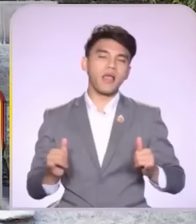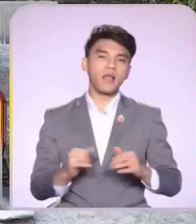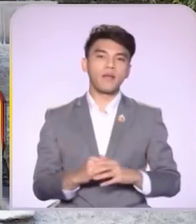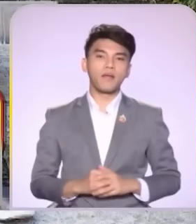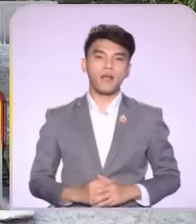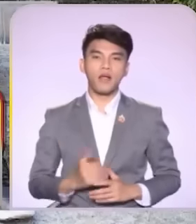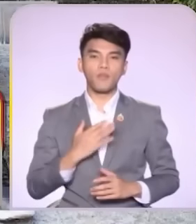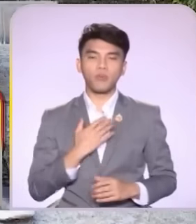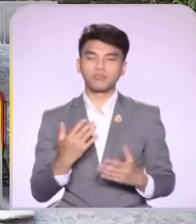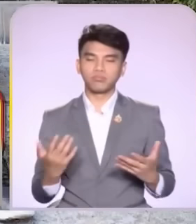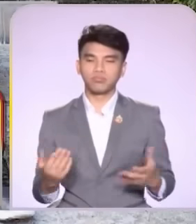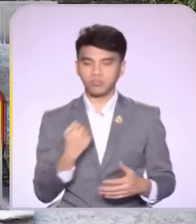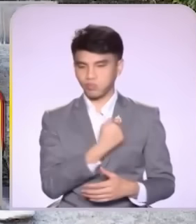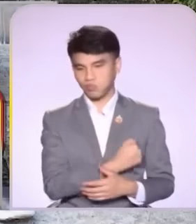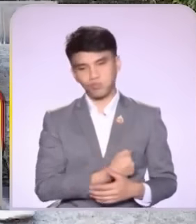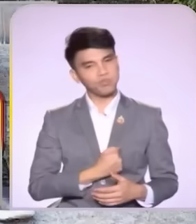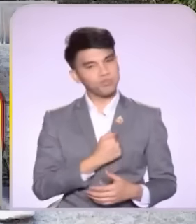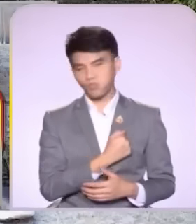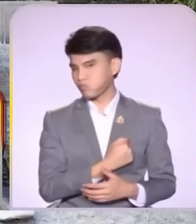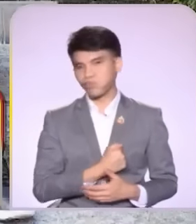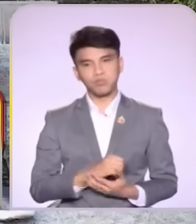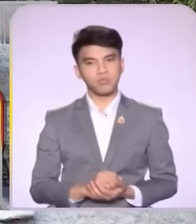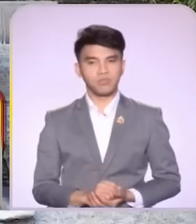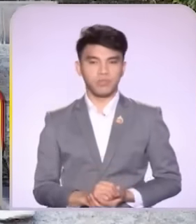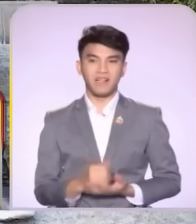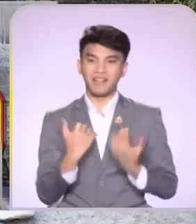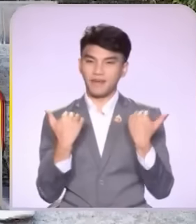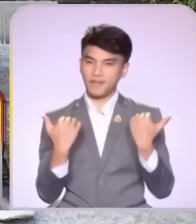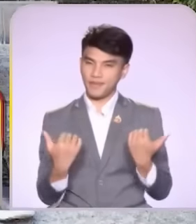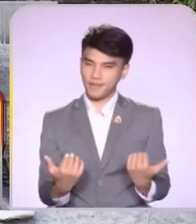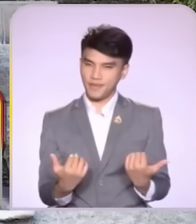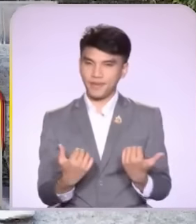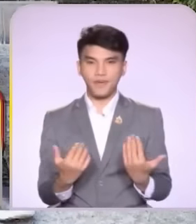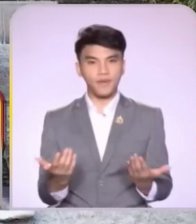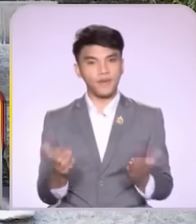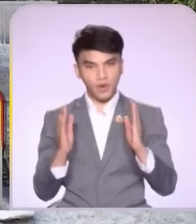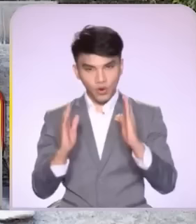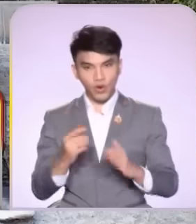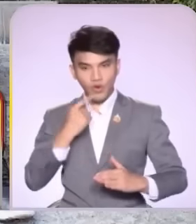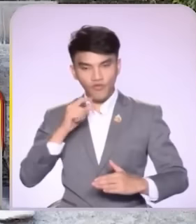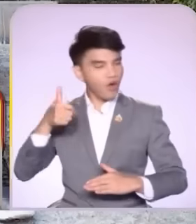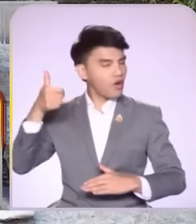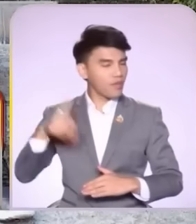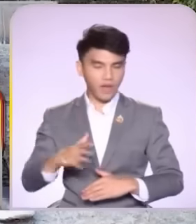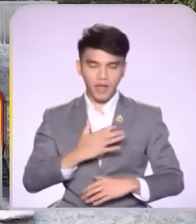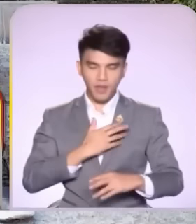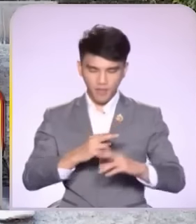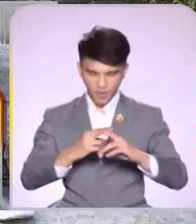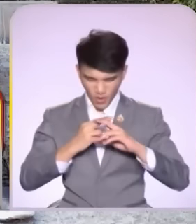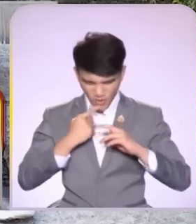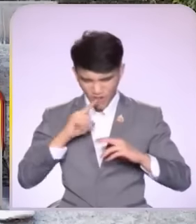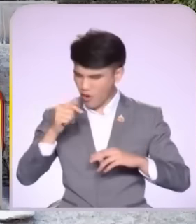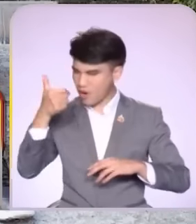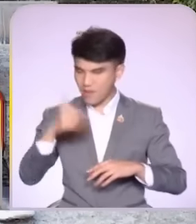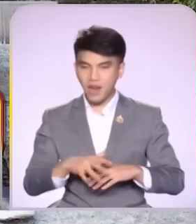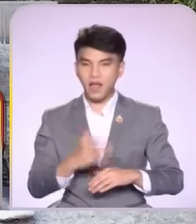กบบอกผมทำใจไปต่อไม่ได้จริงๆถึงตรงนี้บอกเลยว่าไม่มีใครเอาผิดเขาได้หรอกผมเองก็ไม่สามารถเอาผิด